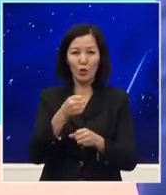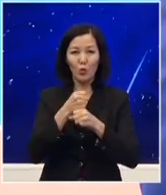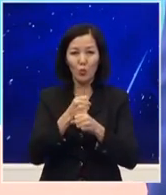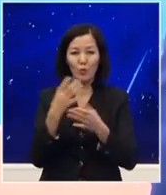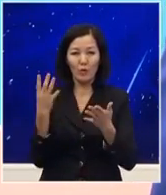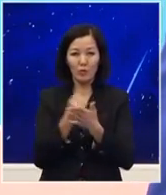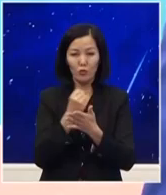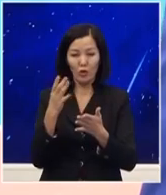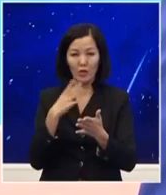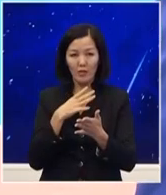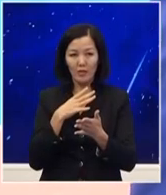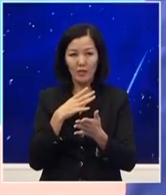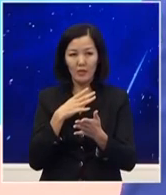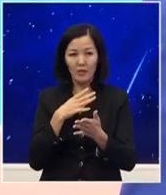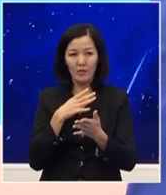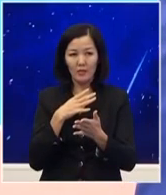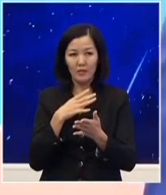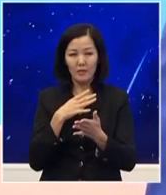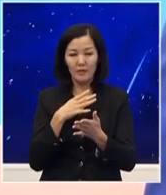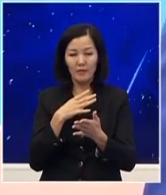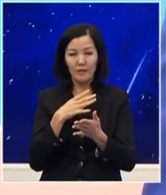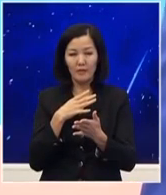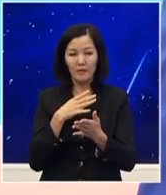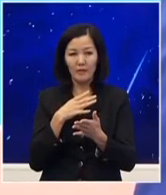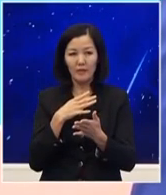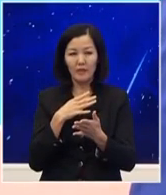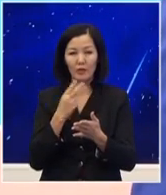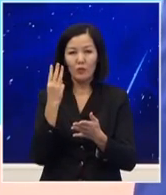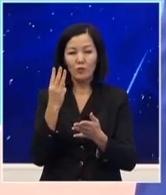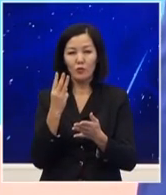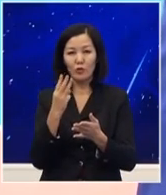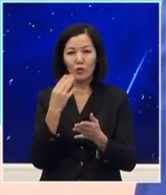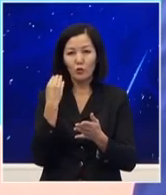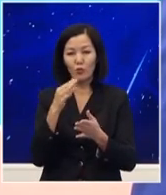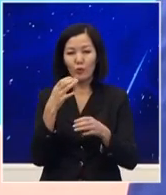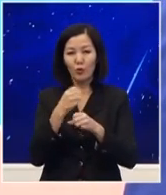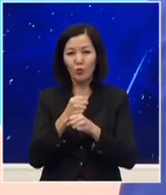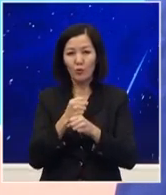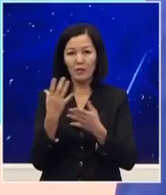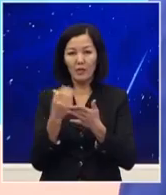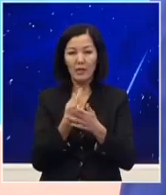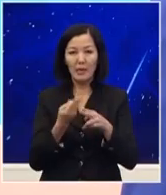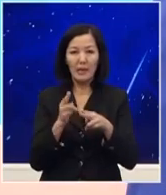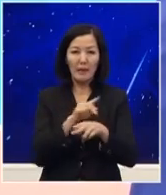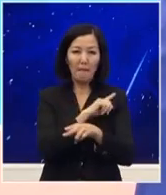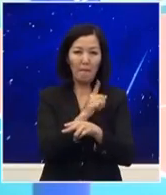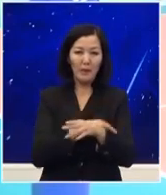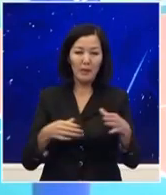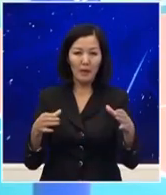дүркін Қазақстан Республикасының кубогын иегері және 3 дүркін суперкубоктың иегері болып, ең мықты командалардың бірі болып